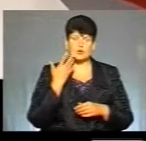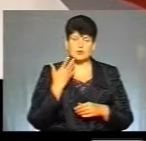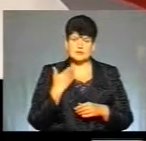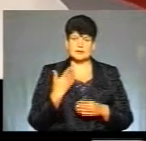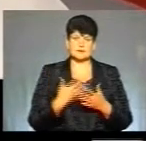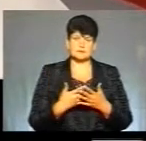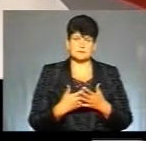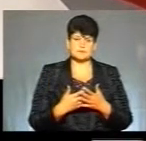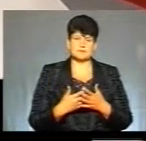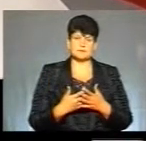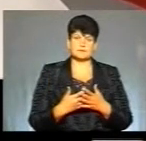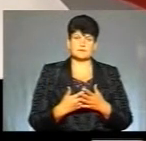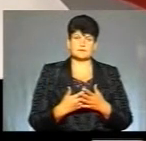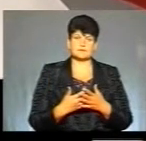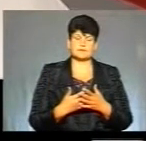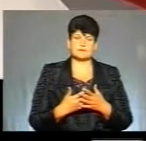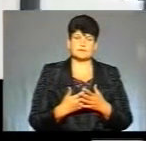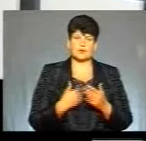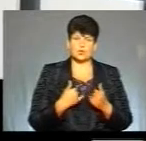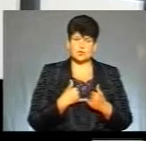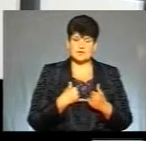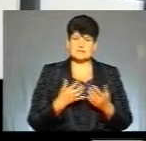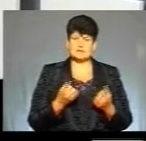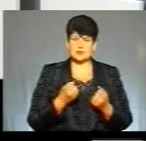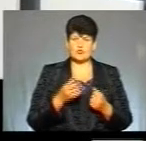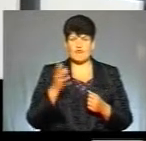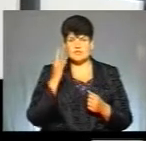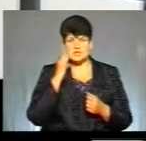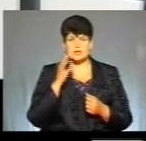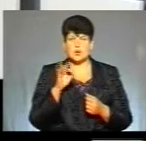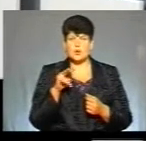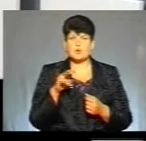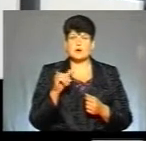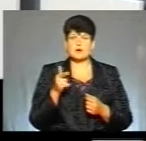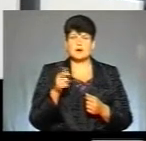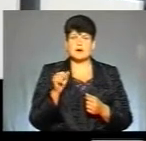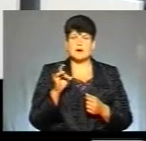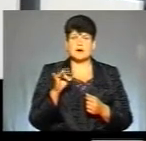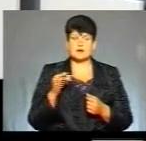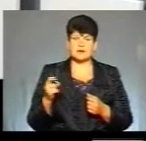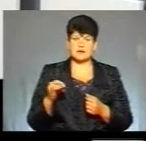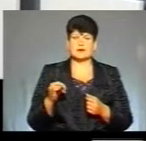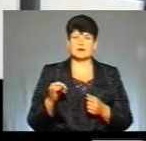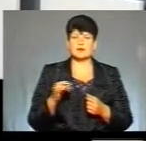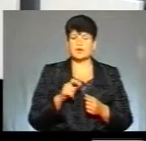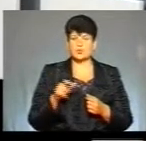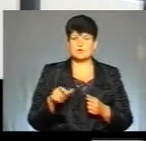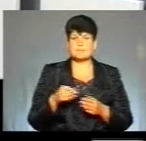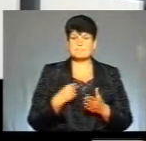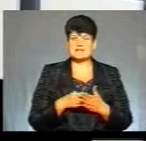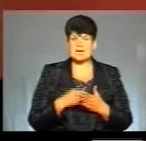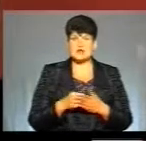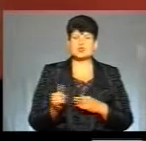скажімо, як нас прийнято вважати, олігархія або люди, значить, матеріально